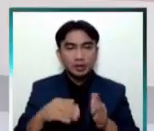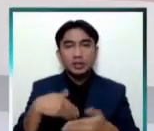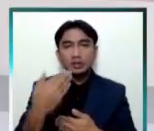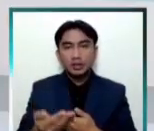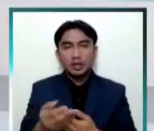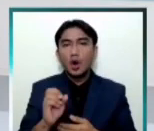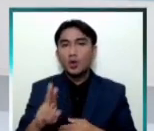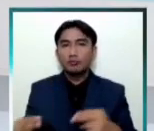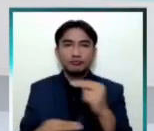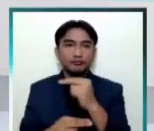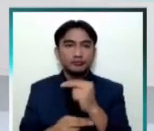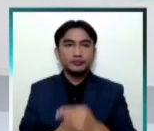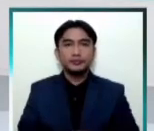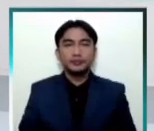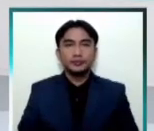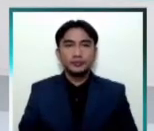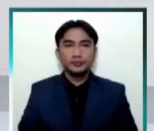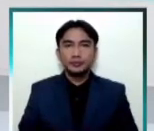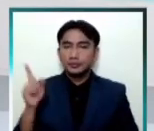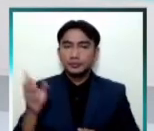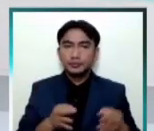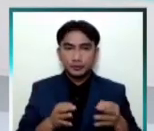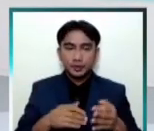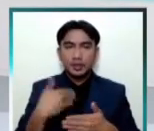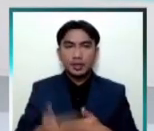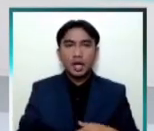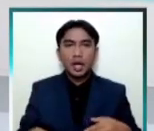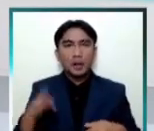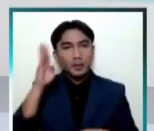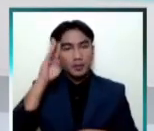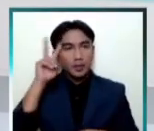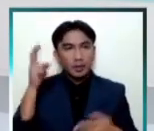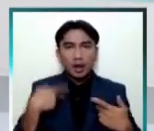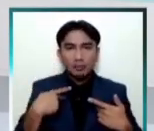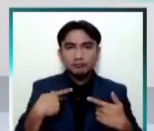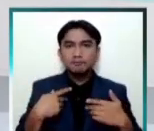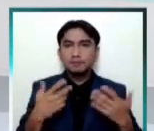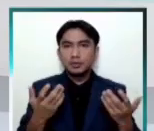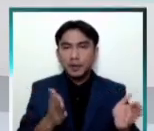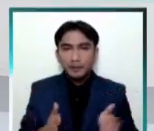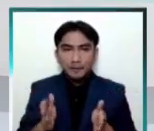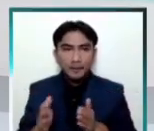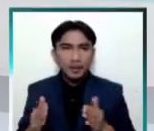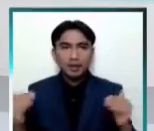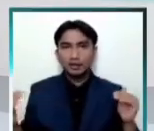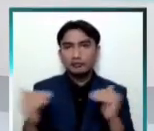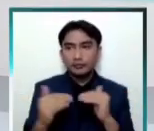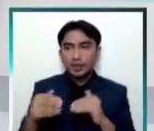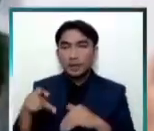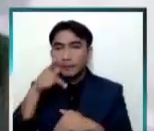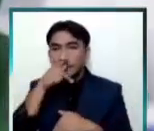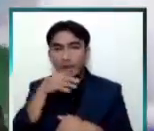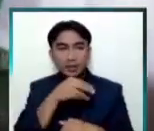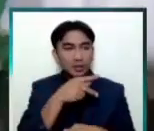Ayusin daw ni Pangulong Bongbong Marcos ang malaking pagkakaiba ng sahod ng mga nurse sa mga pampubliko at pribadong ospital.